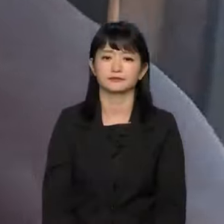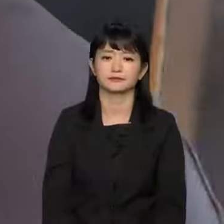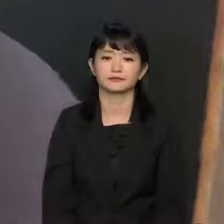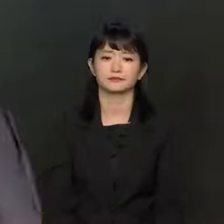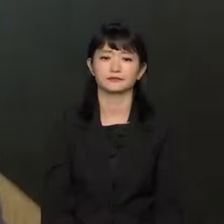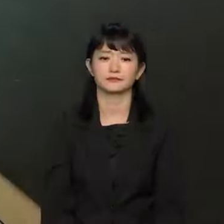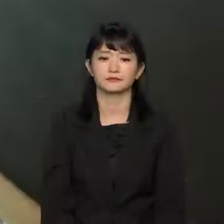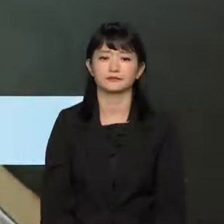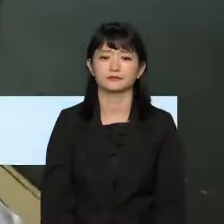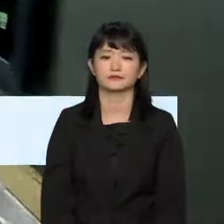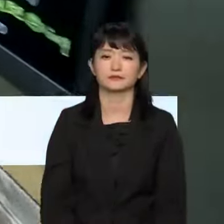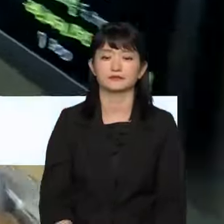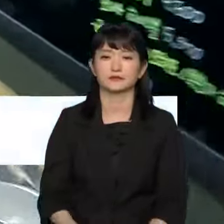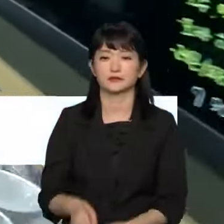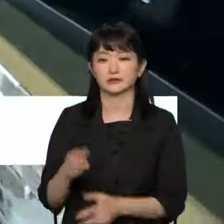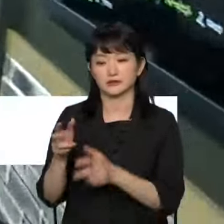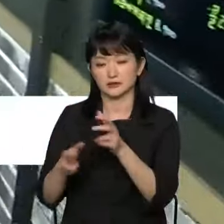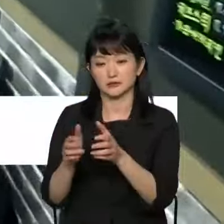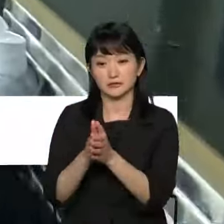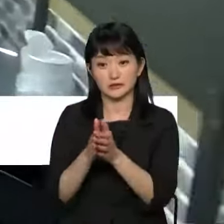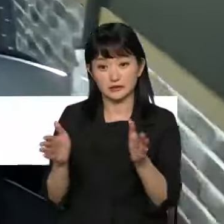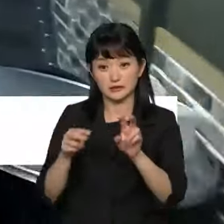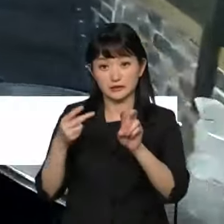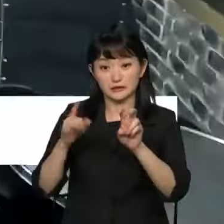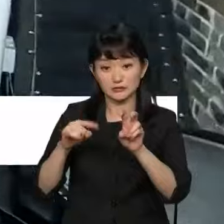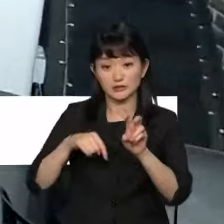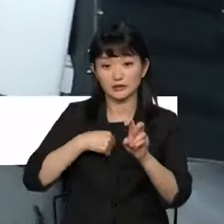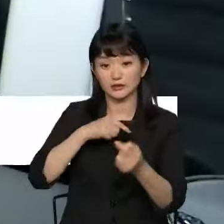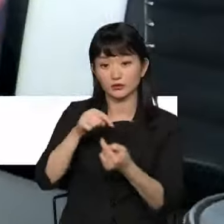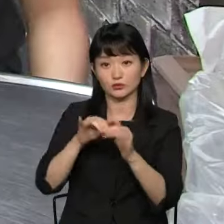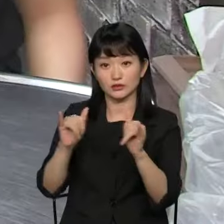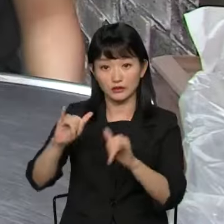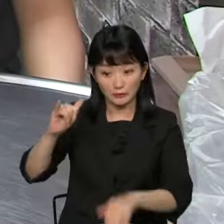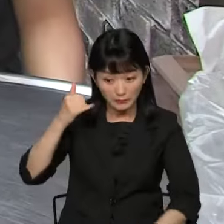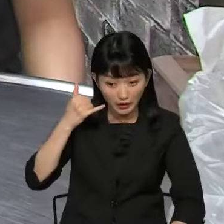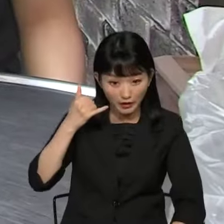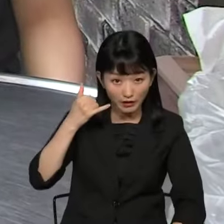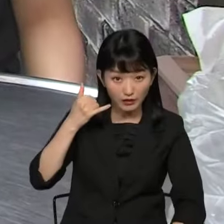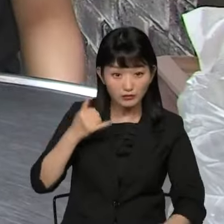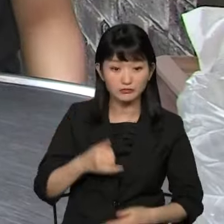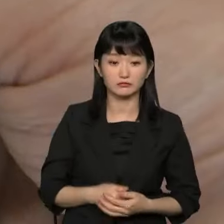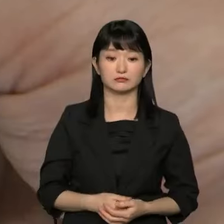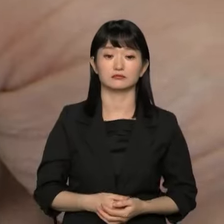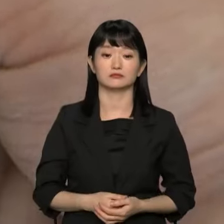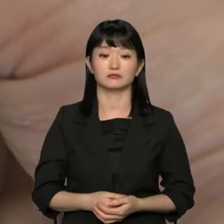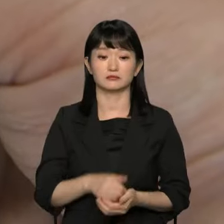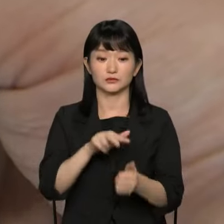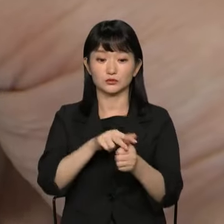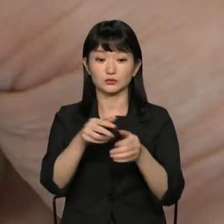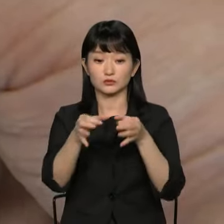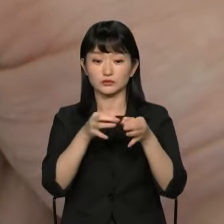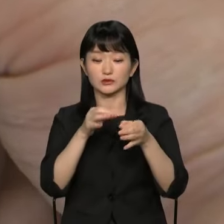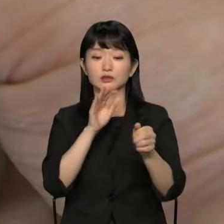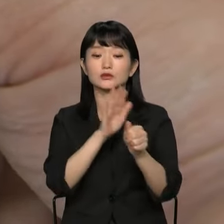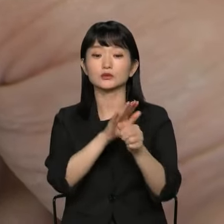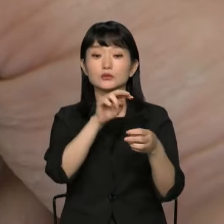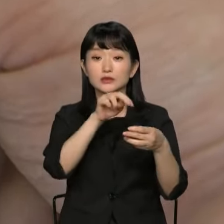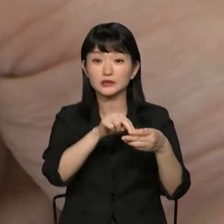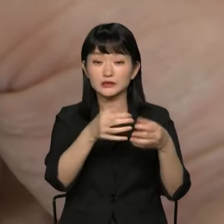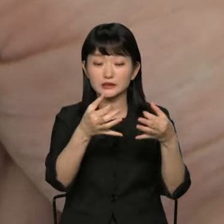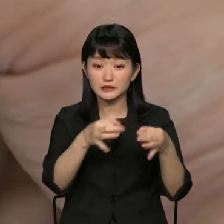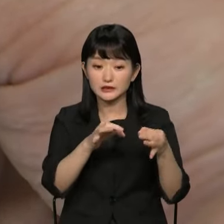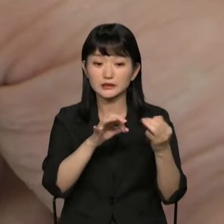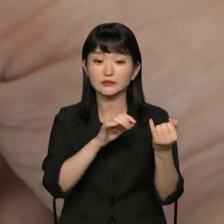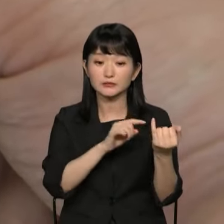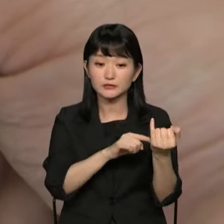갓 사업을 시작한 20대 자영업자에게 걸려온 한 통의 전화. 소상공인지원센터 김이에요. 네. 그 오늘